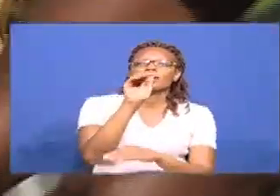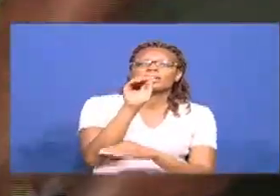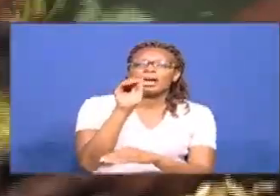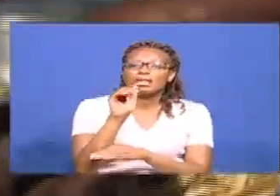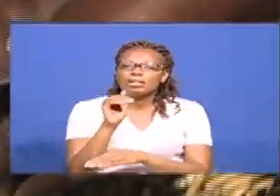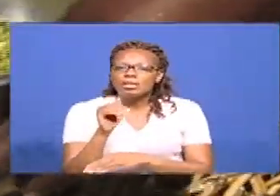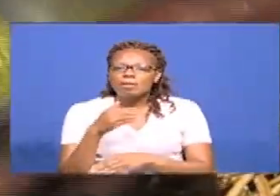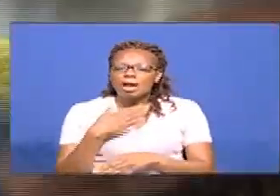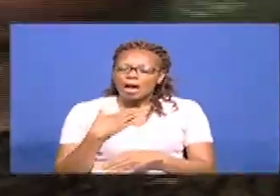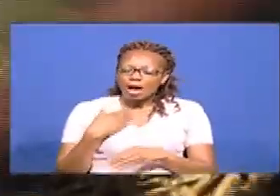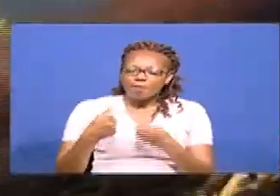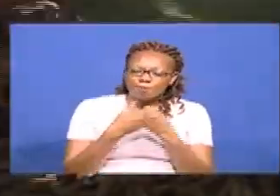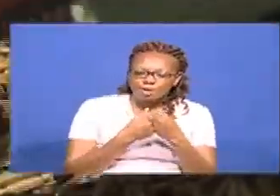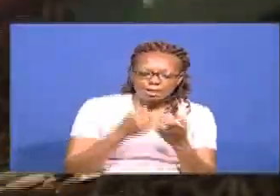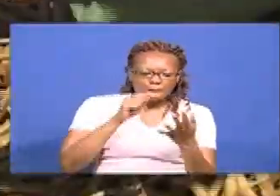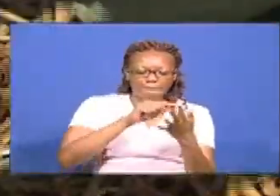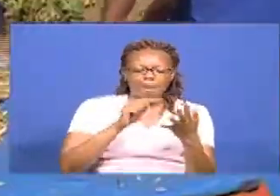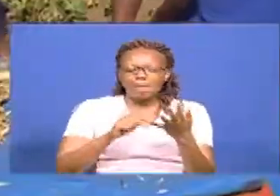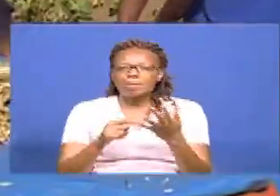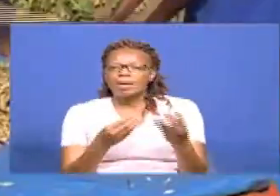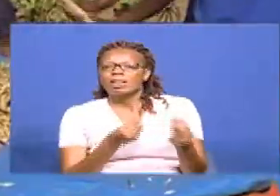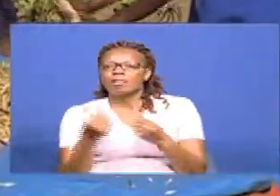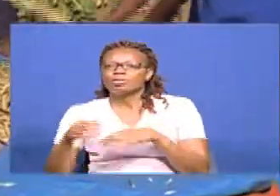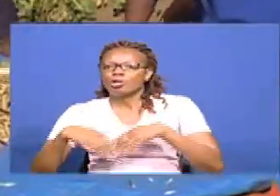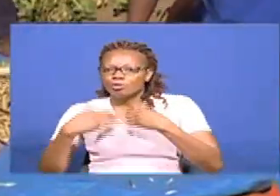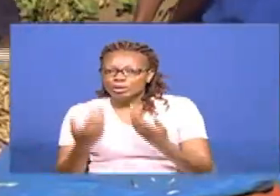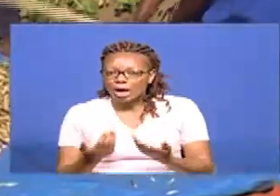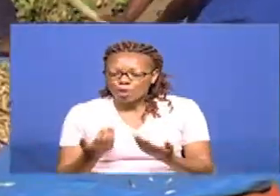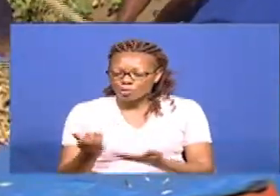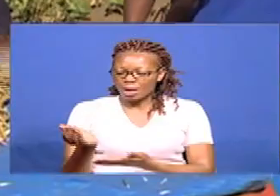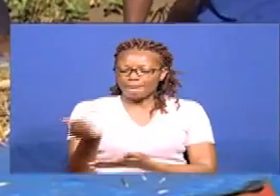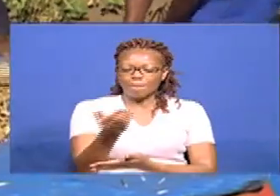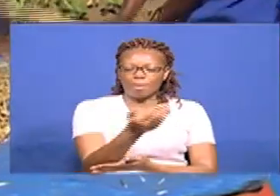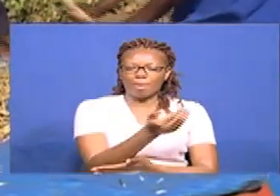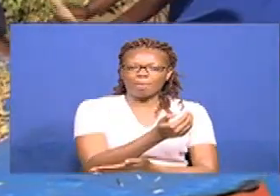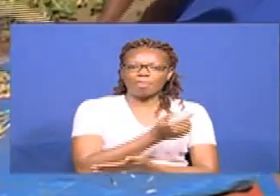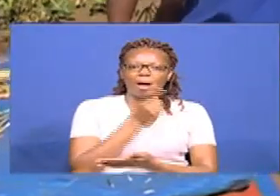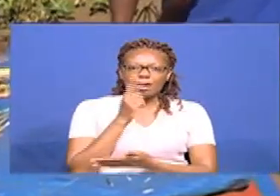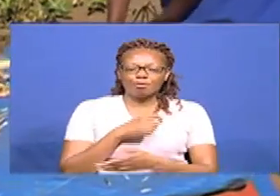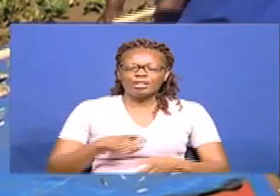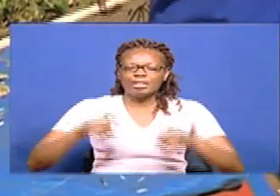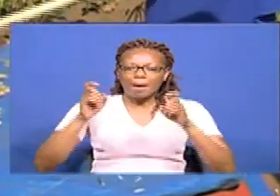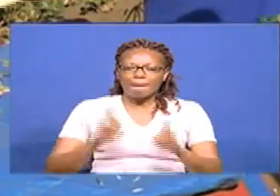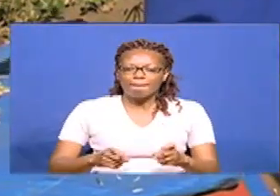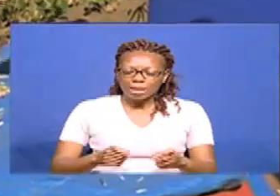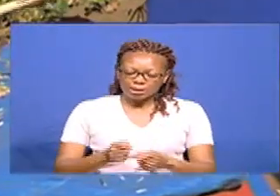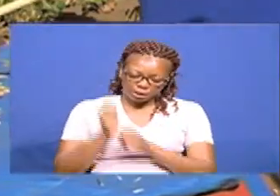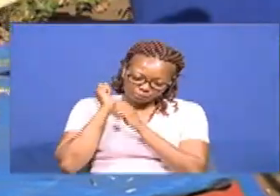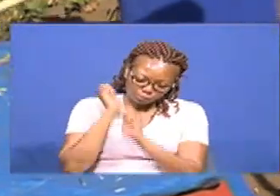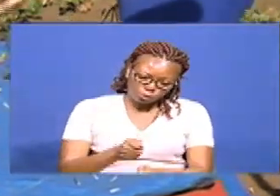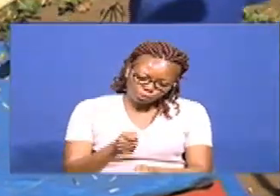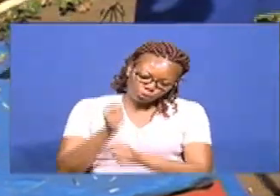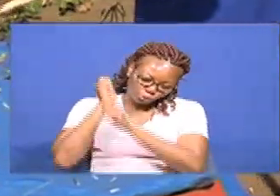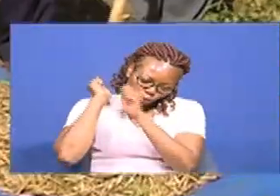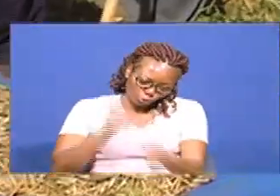na changamoto za muda tu. Baada ya kuvuna, lazima utoe magamba. Nayo hufanywa kwa kupiga na kijiti